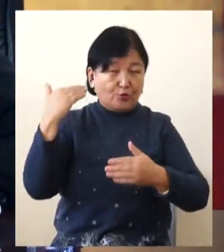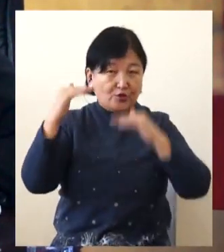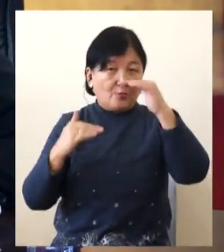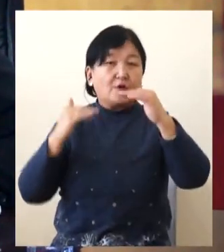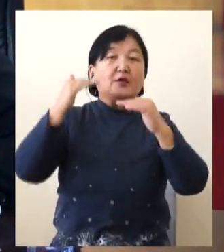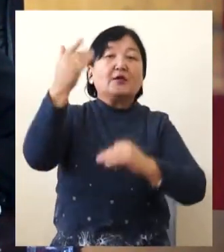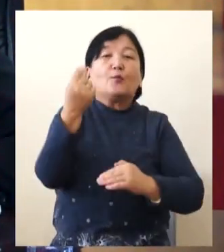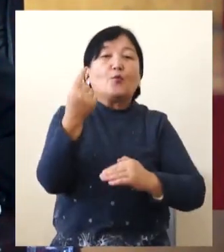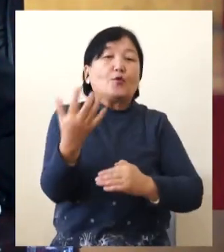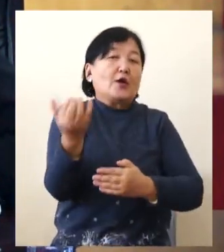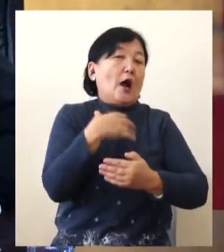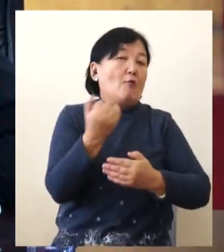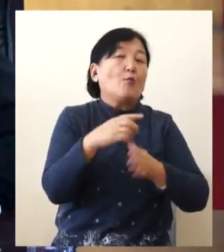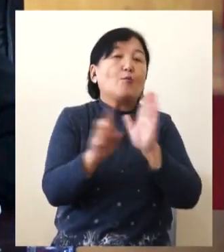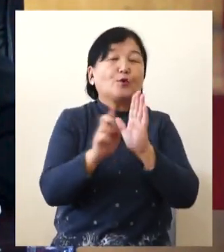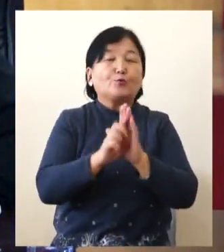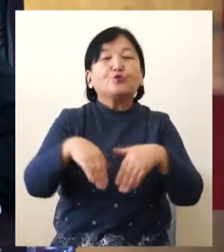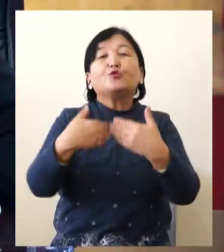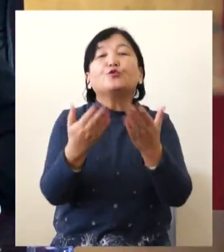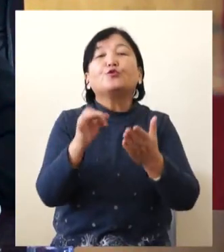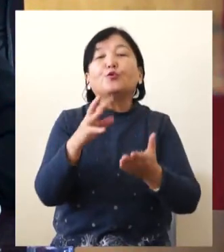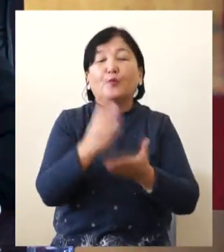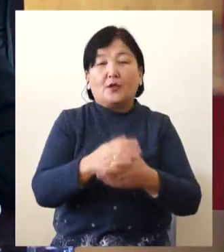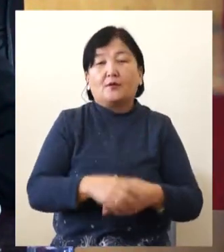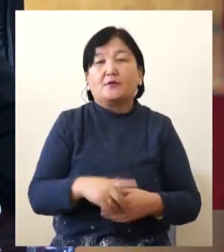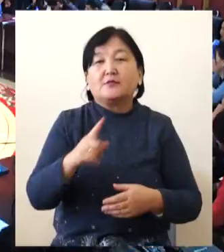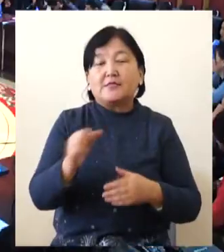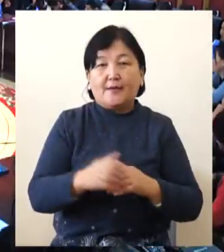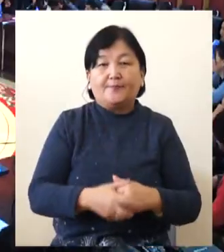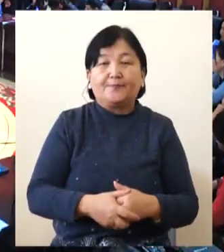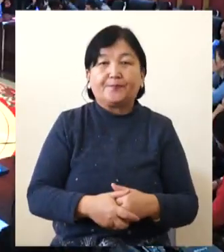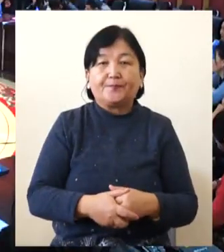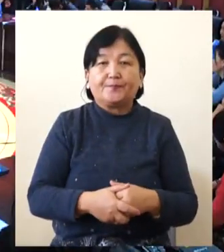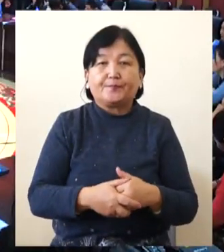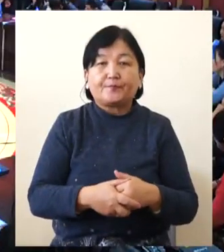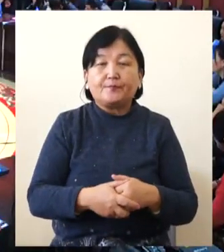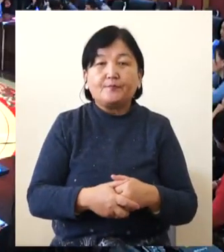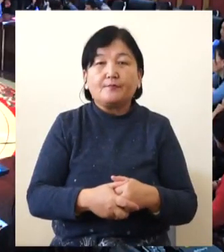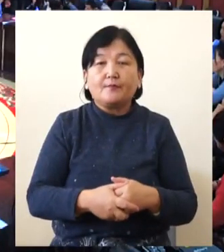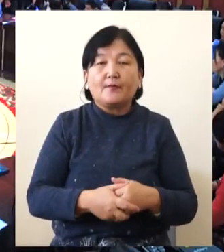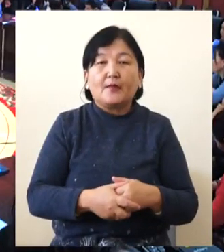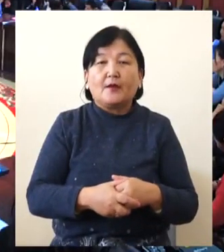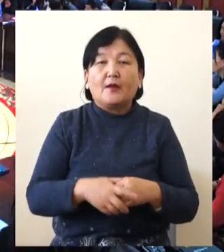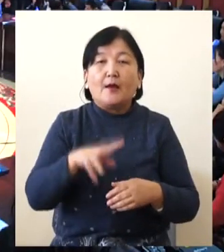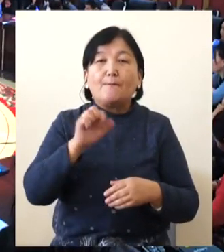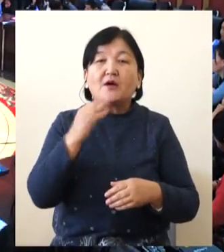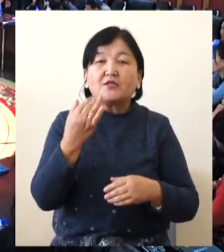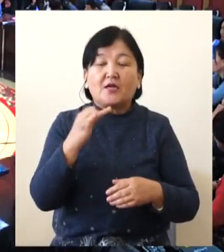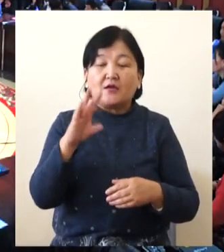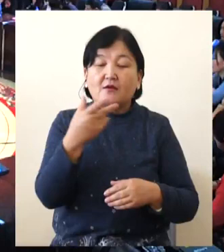үн цэнийг бий болгодог юм шүү дээ. За. Одоо бид зөвхөн энгийн асуудал асуусан юм ааш